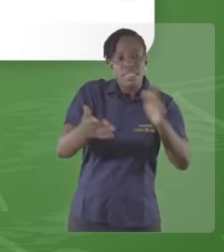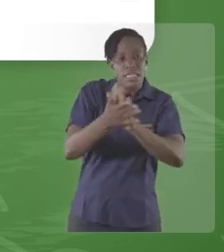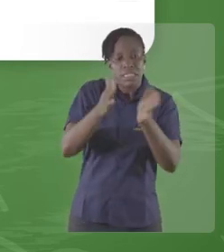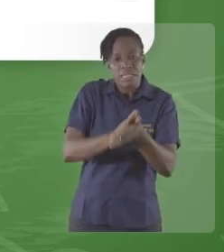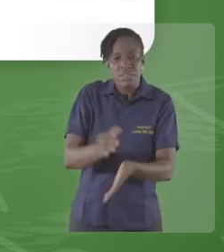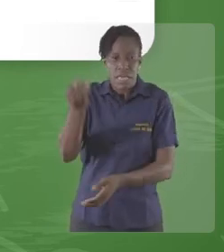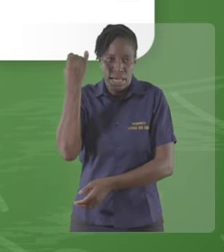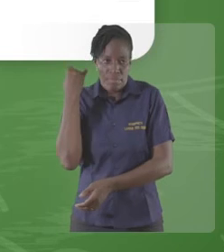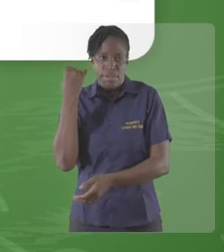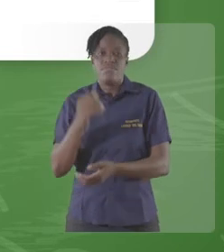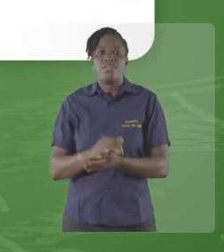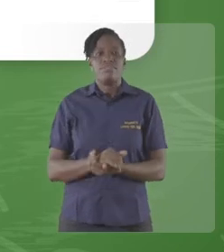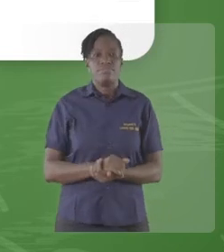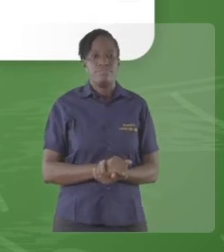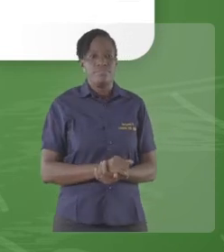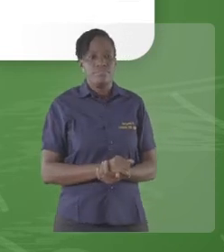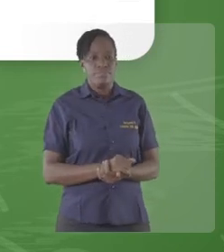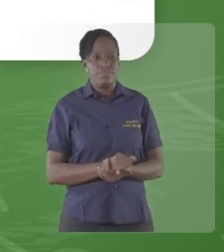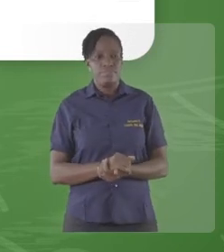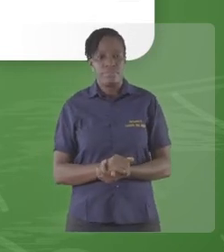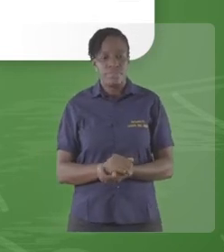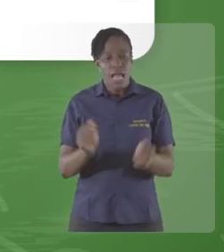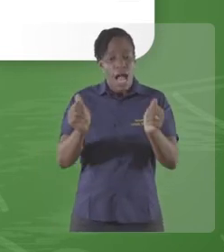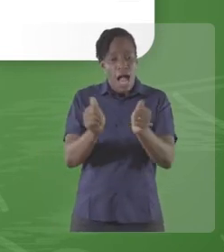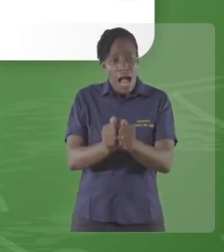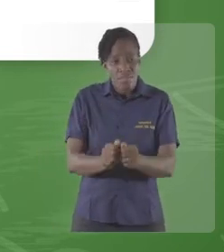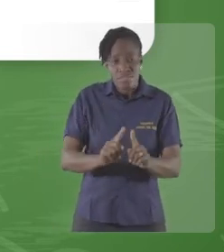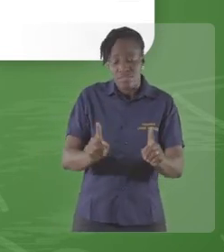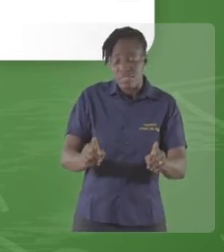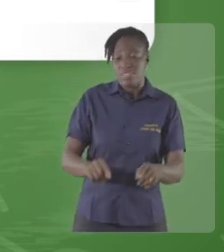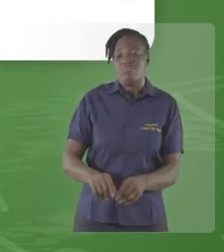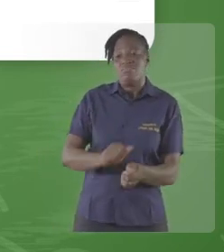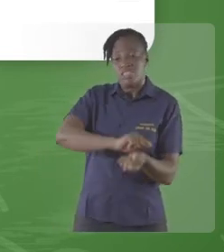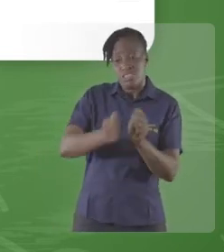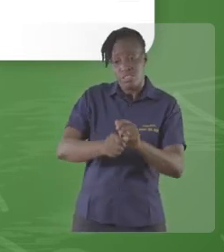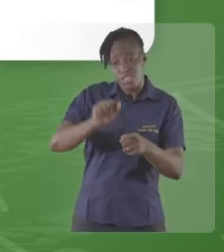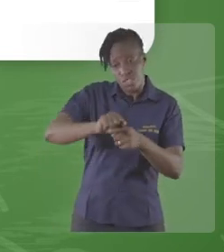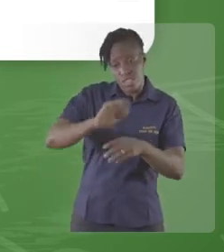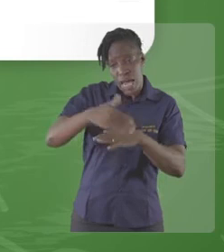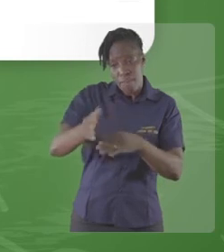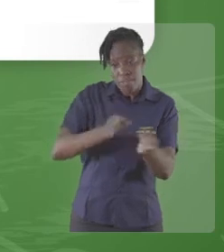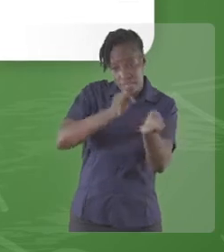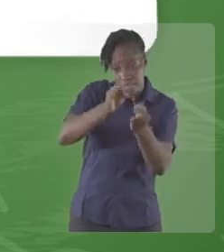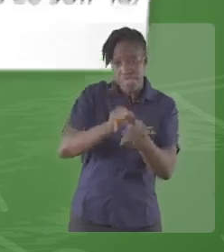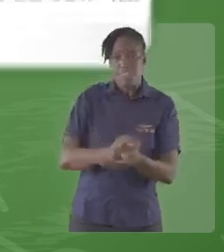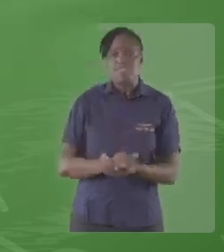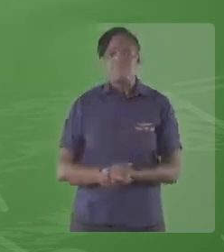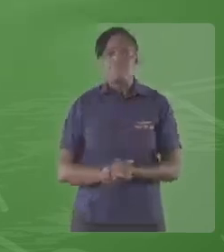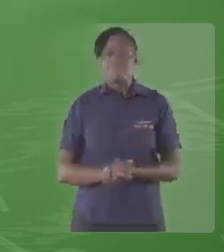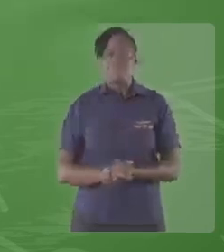l'imparfait de l'indicatif. Bien sûr, avec les changements de sujet. Nous allons y arriver tout à